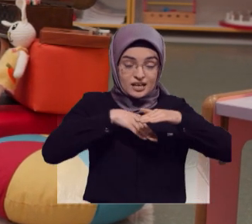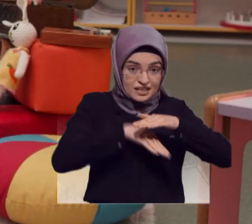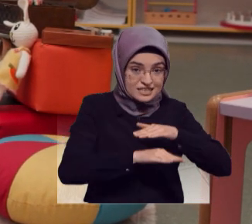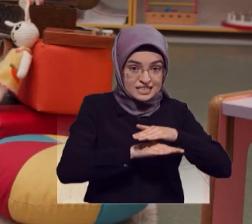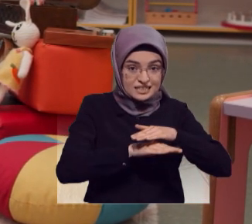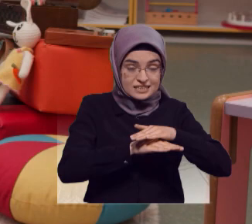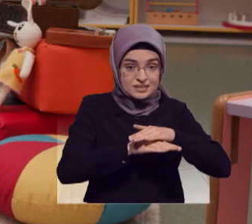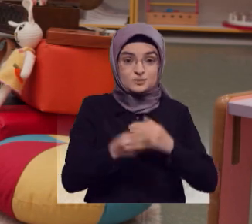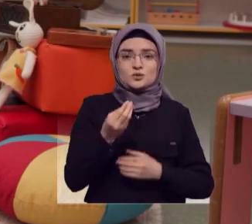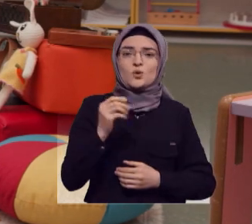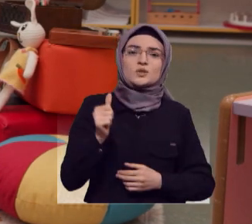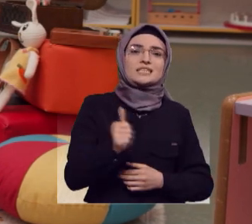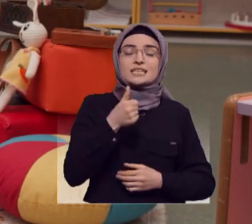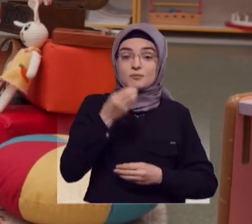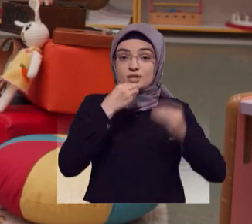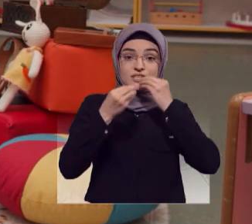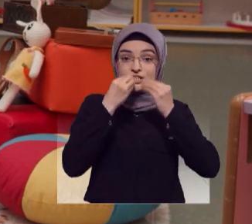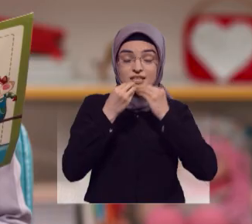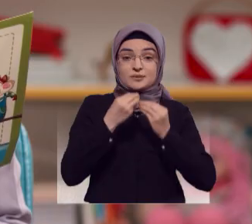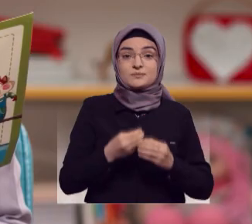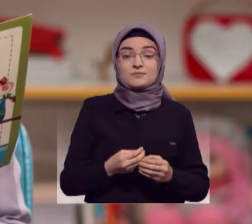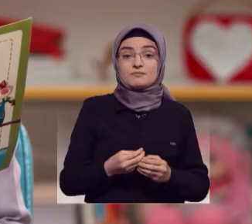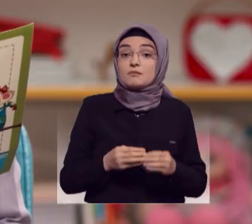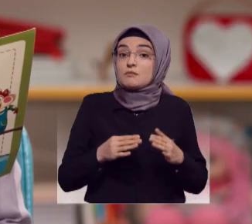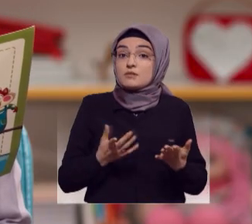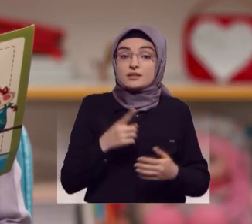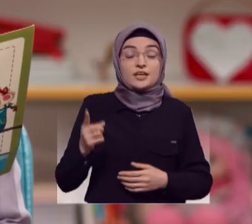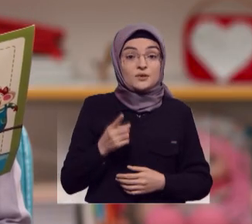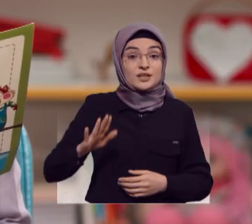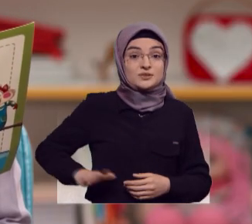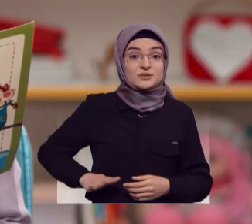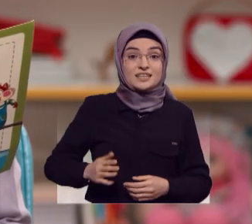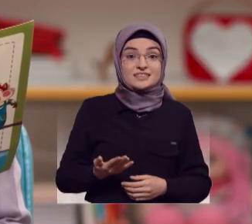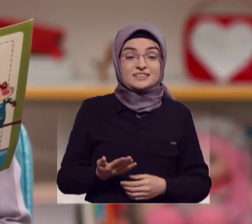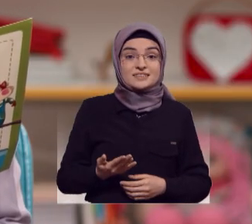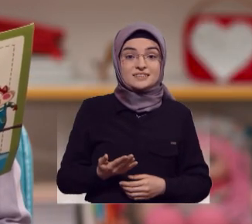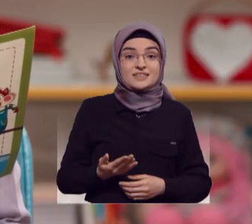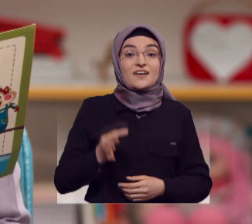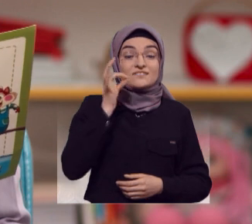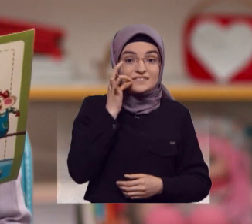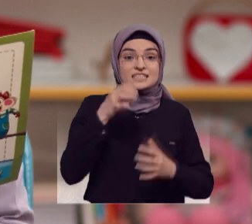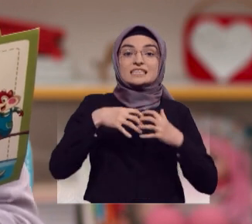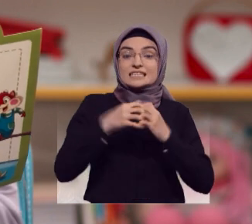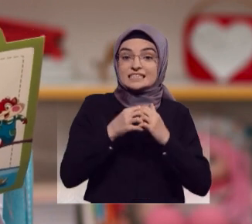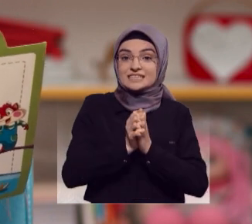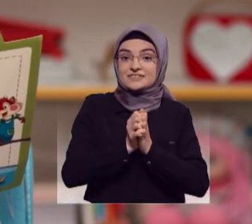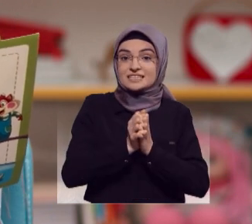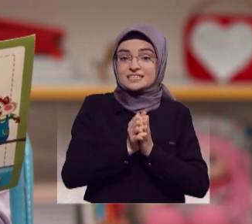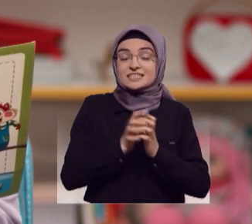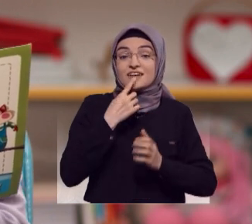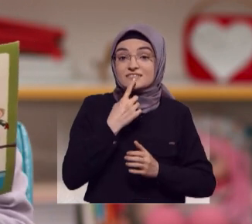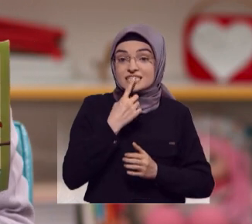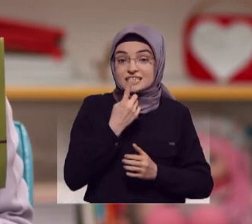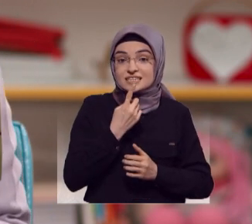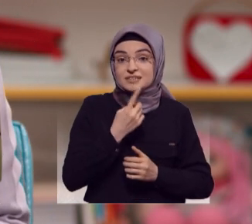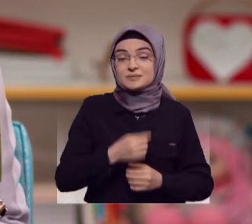altına sakladığım çok kıymetli yiyeceklerim. Neydi onlar çocuklar? Fındık, ceviz,